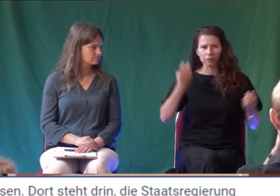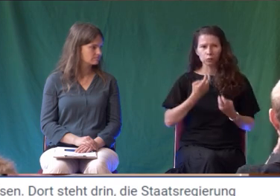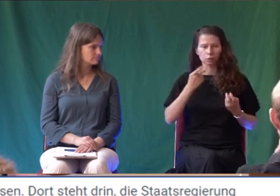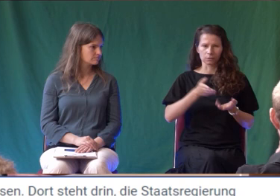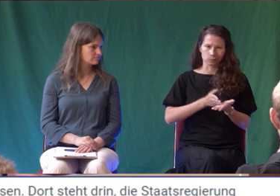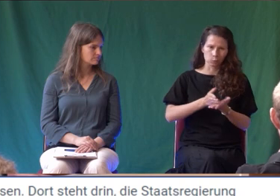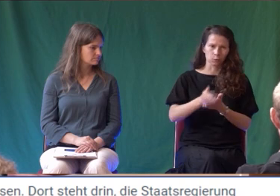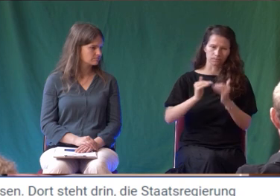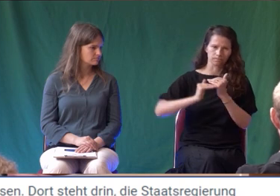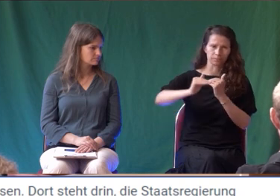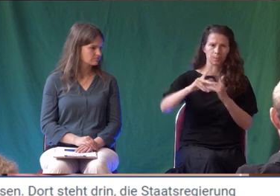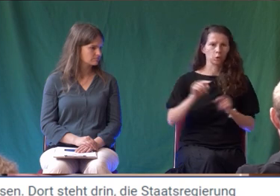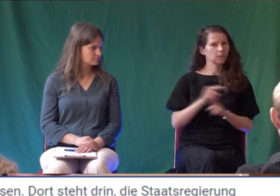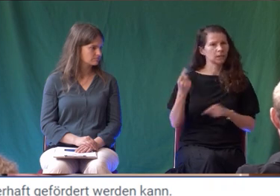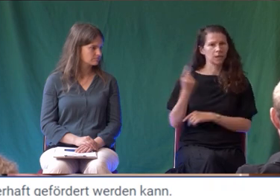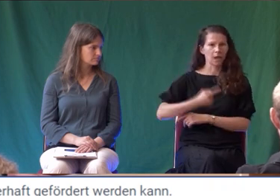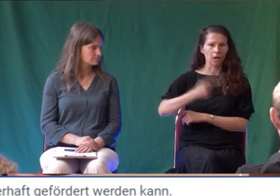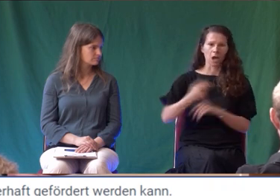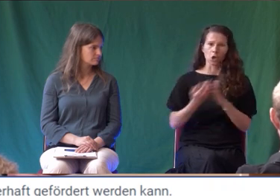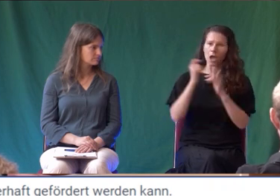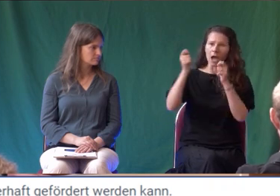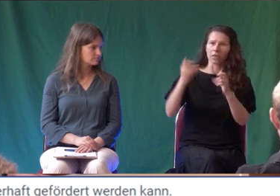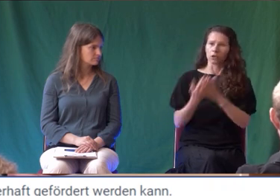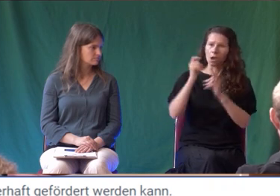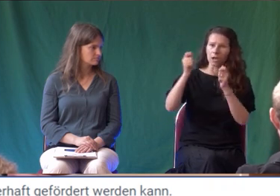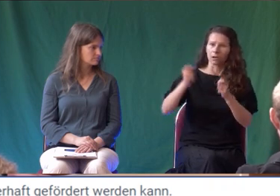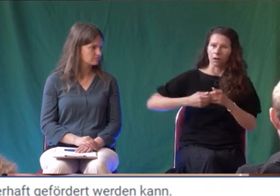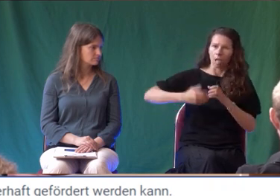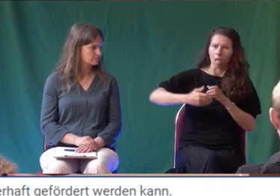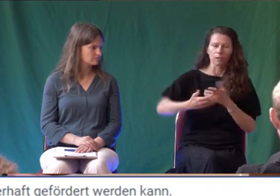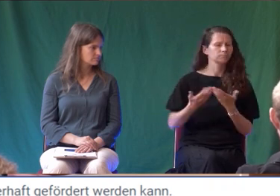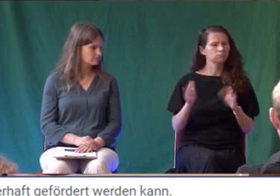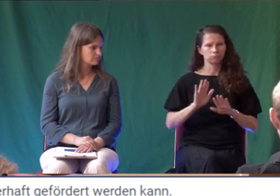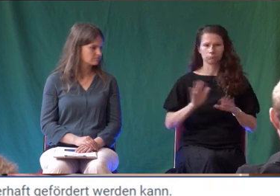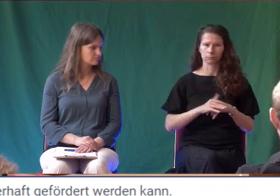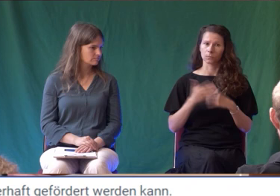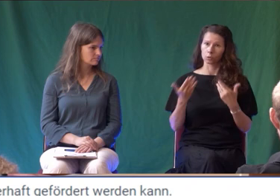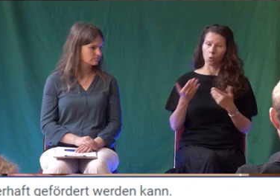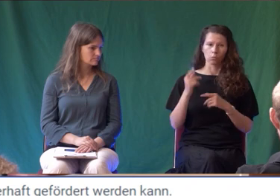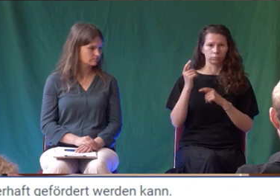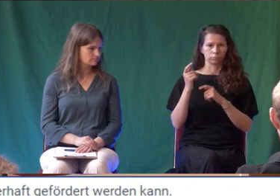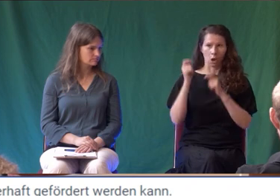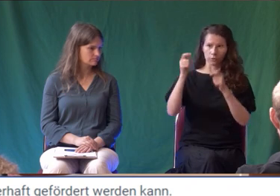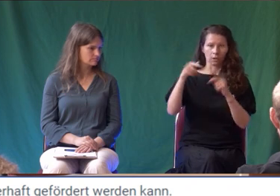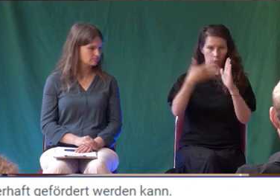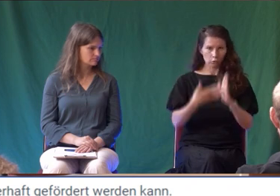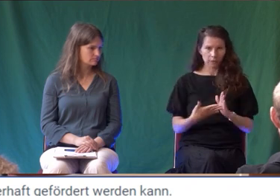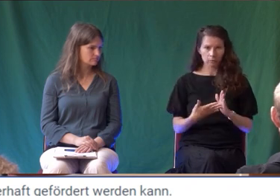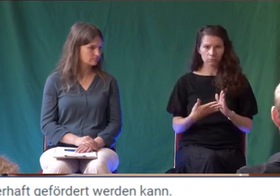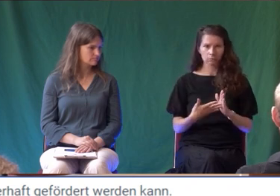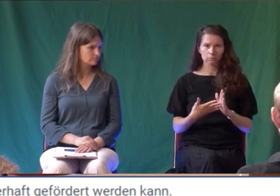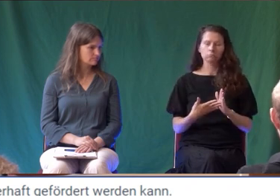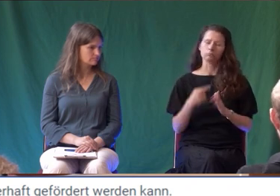jedes Jahr einen Antrag stellen muss und bei der Umsetzung dieses prüfvertrages dürfen Sie mich natürlich auch an ihrer